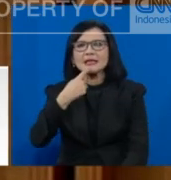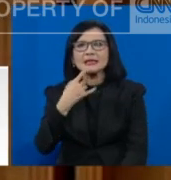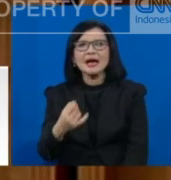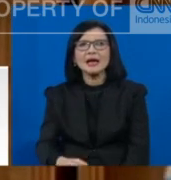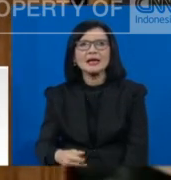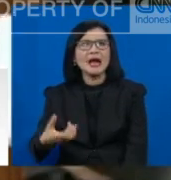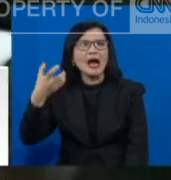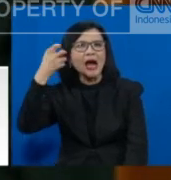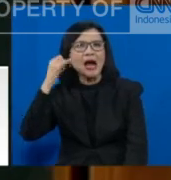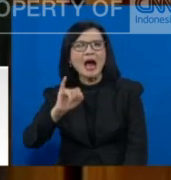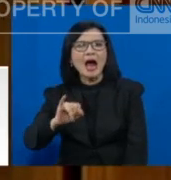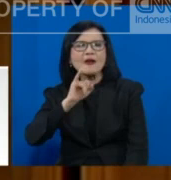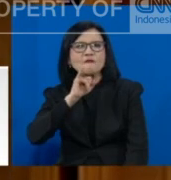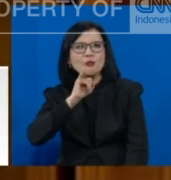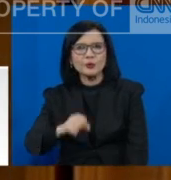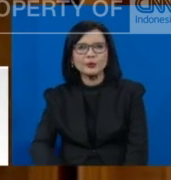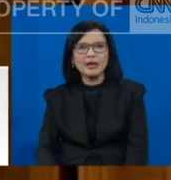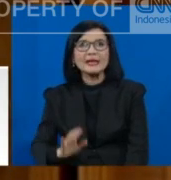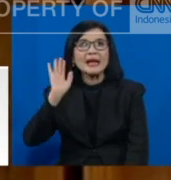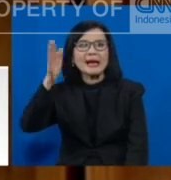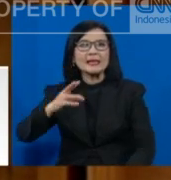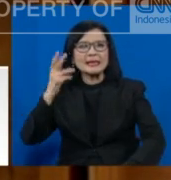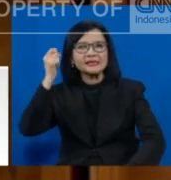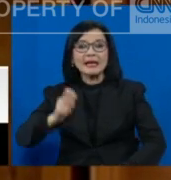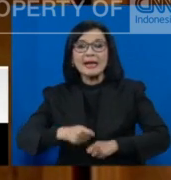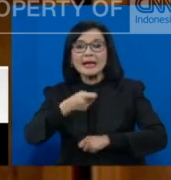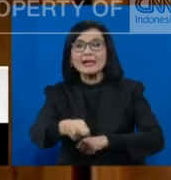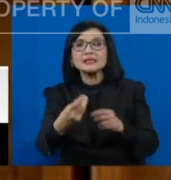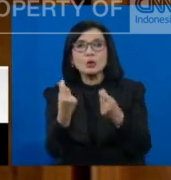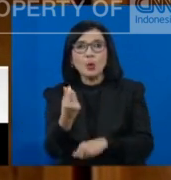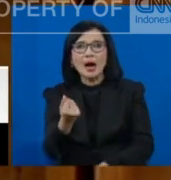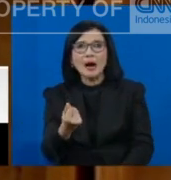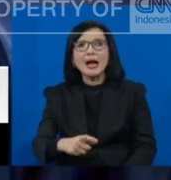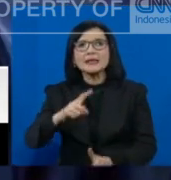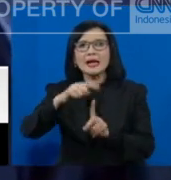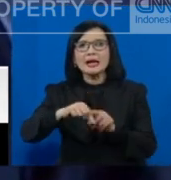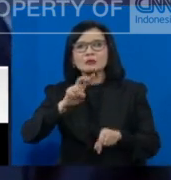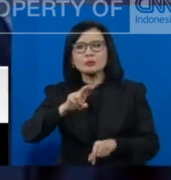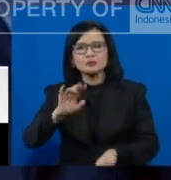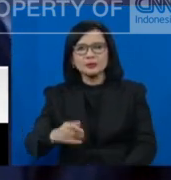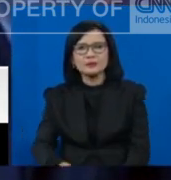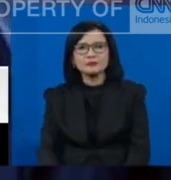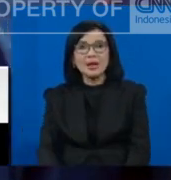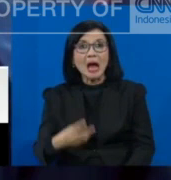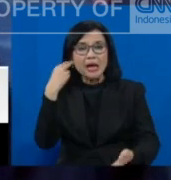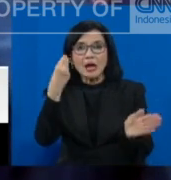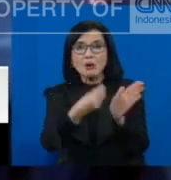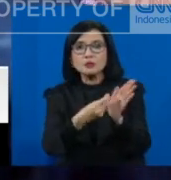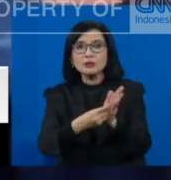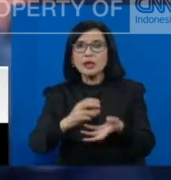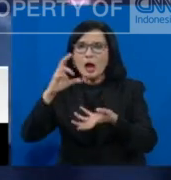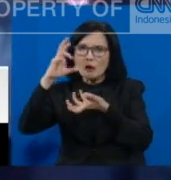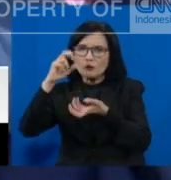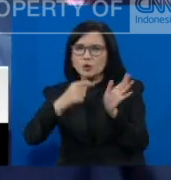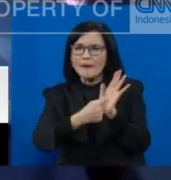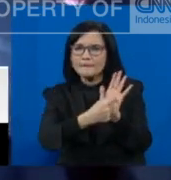dan rencana pemberian uang di rumah Saguling pada 10 Juli 2022 Richard juga membawa bukti sebuah foto yang menunjukkan